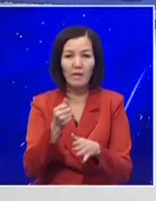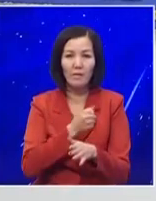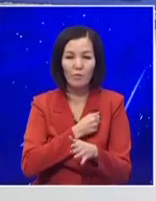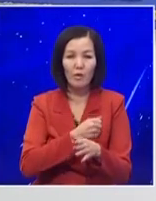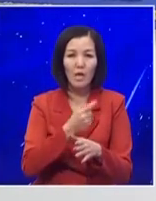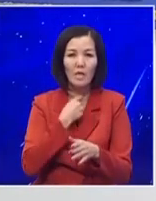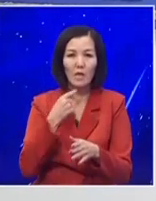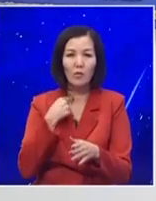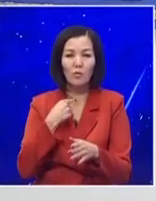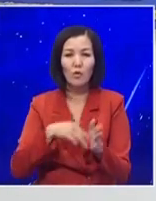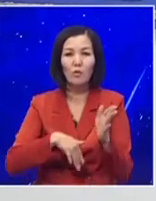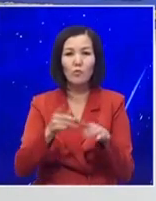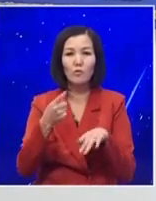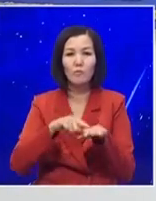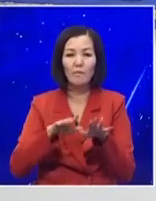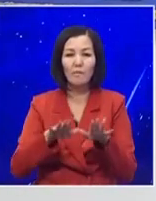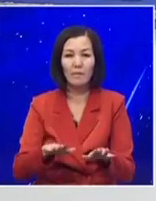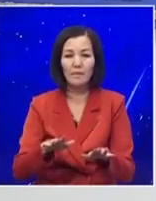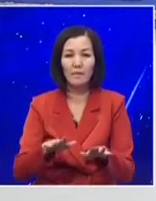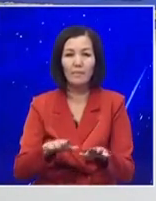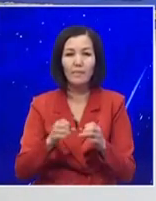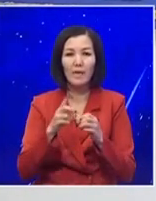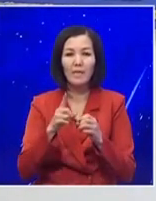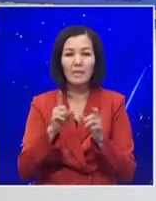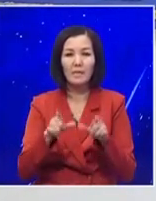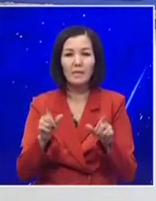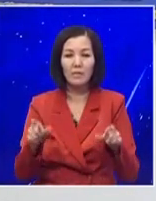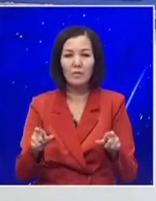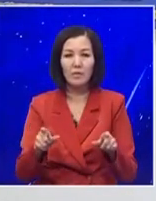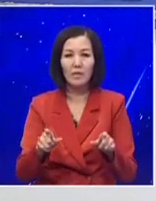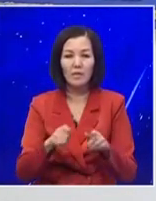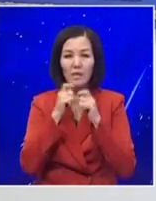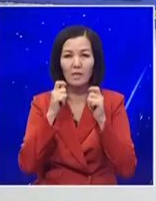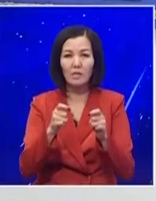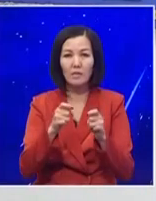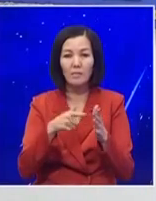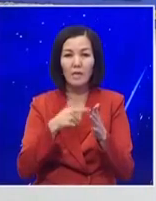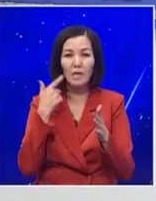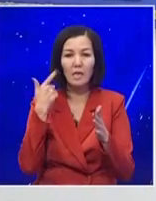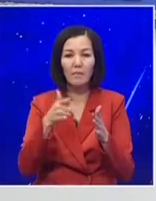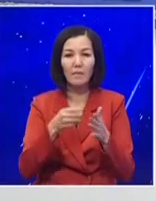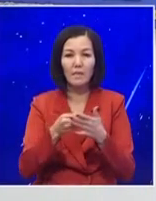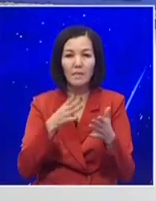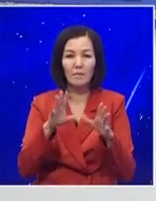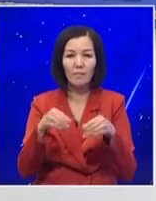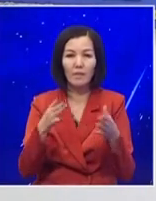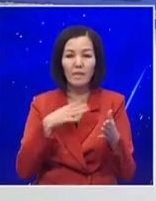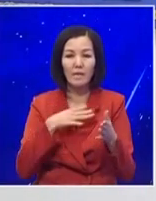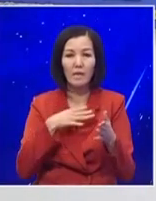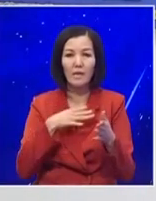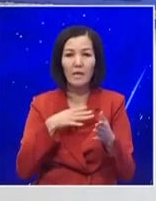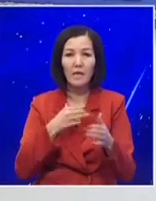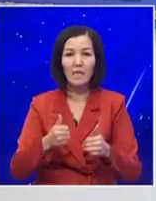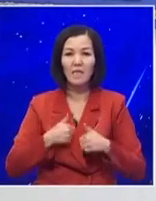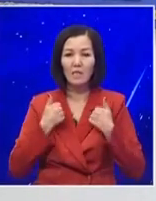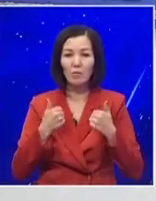них Талдыкурган оказался на первом месте. 11 сотрудников нашего управления награждены почетными грамотами и ценными подарками. Это не только